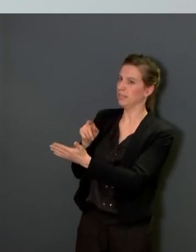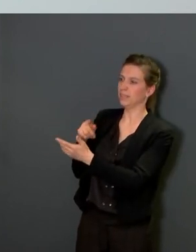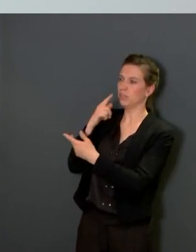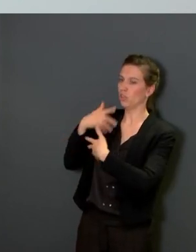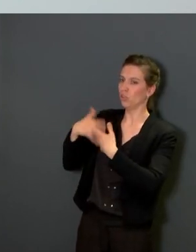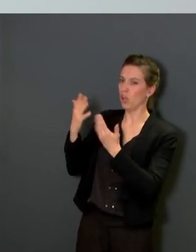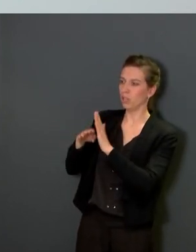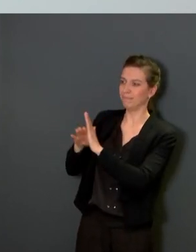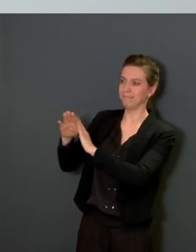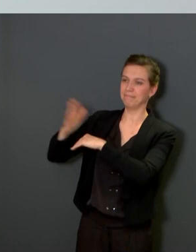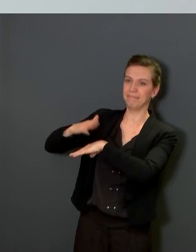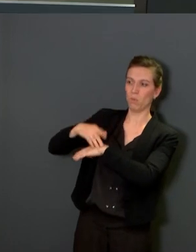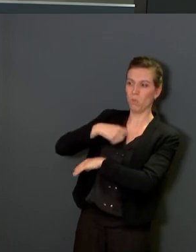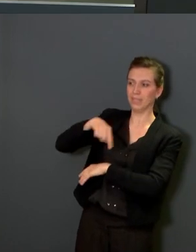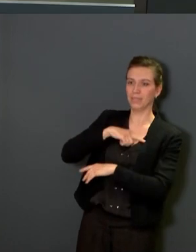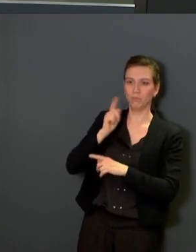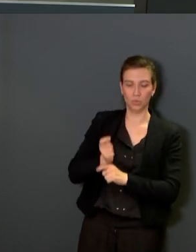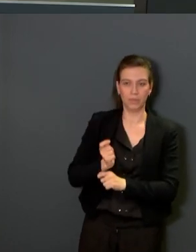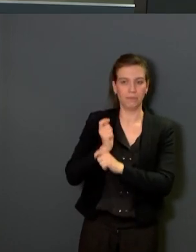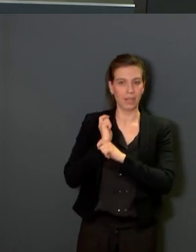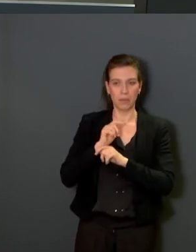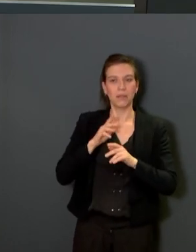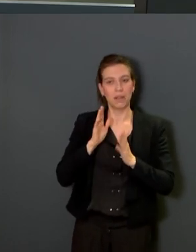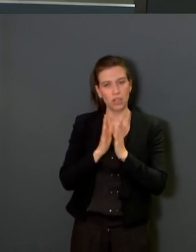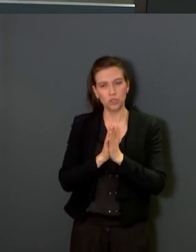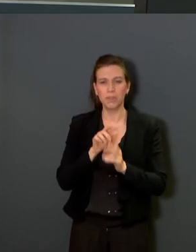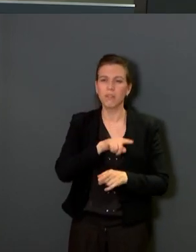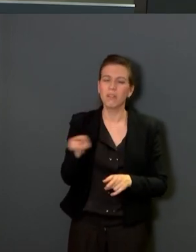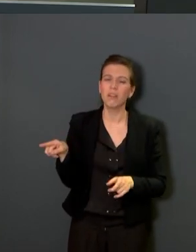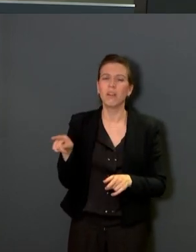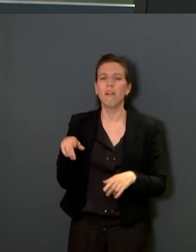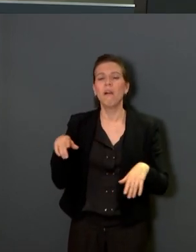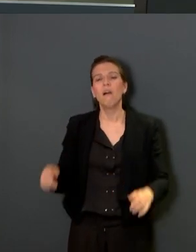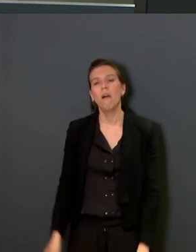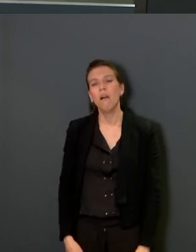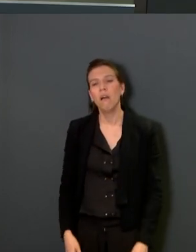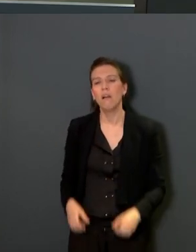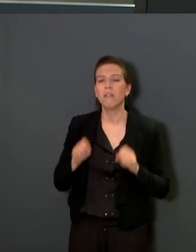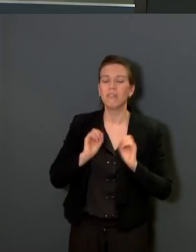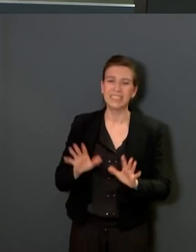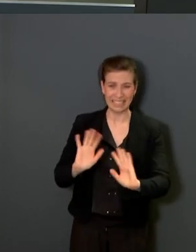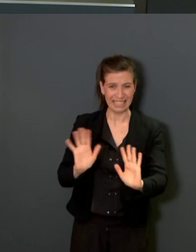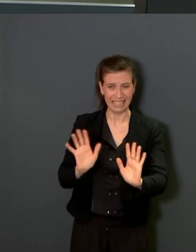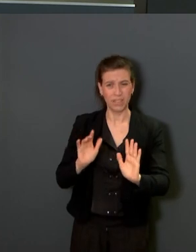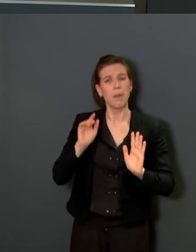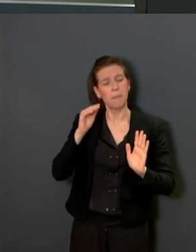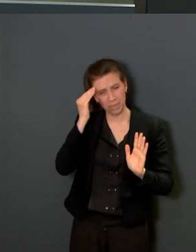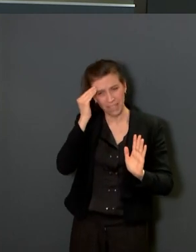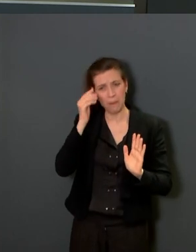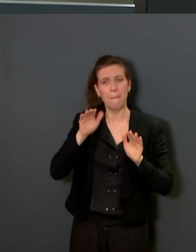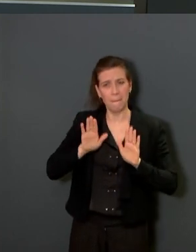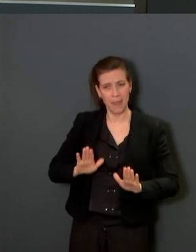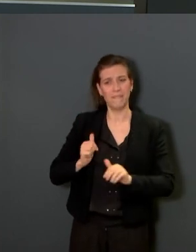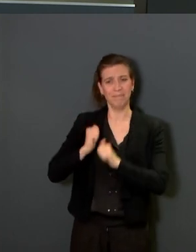oproep willen doen om nu de armen niet te laten zakken en vol te houden. Er zijn gigantische inspanningen door de bevolking